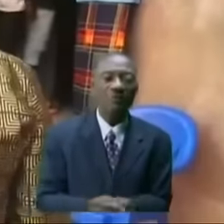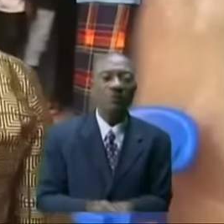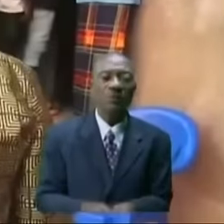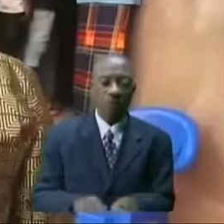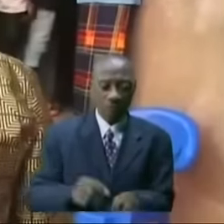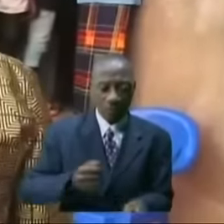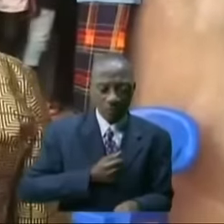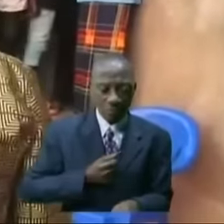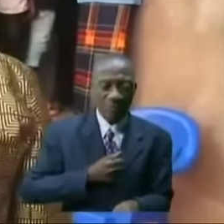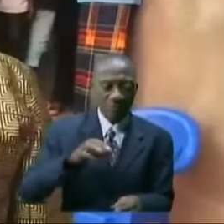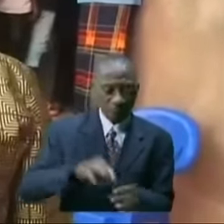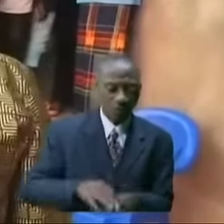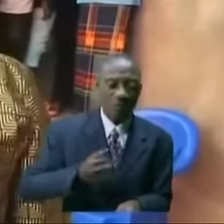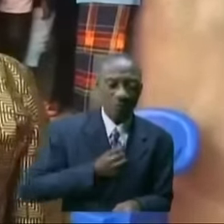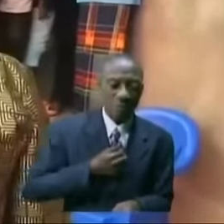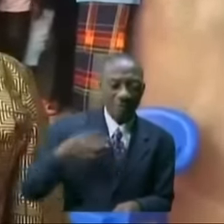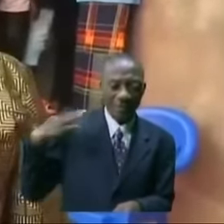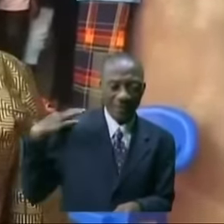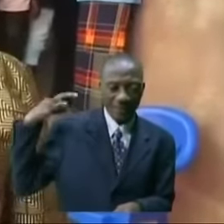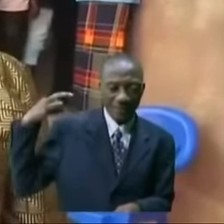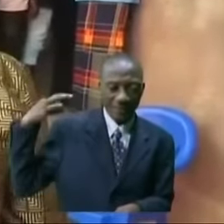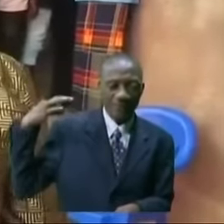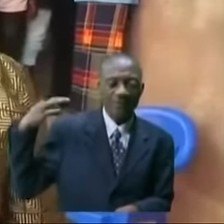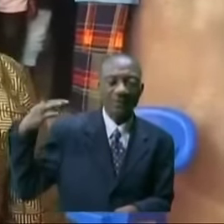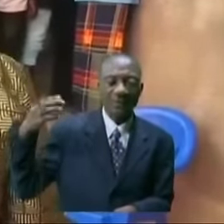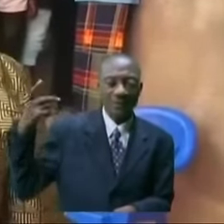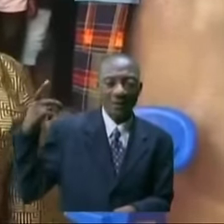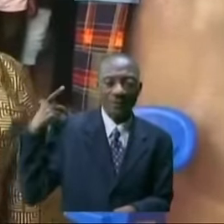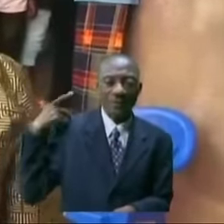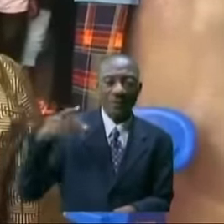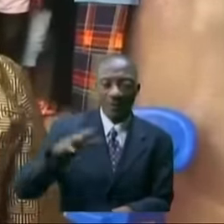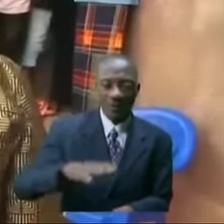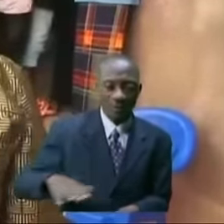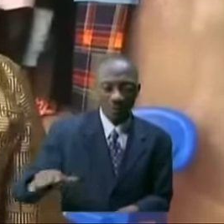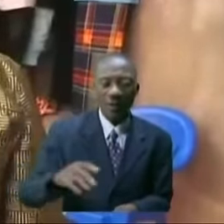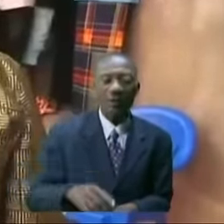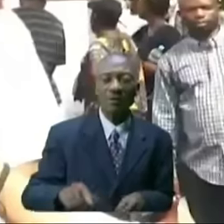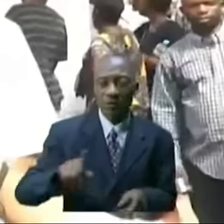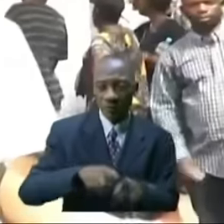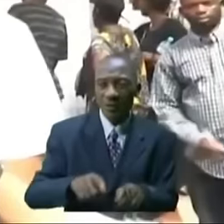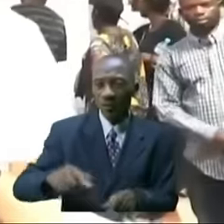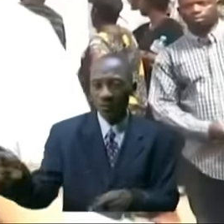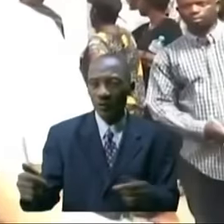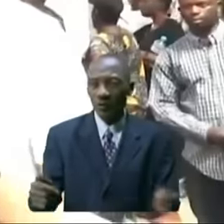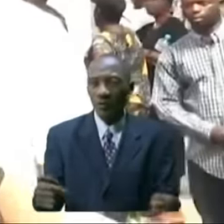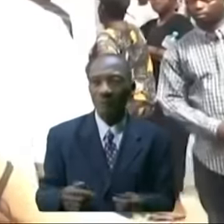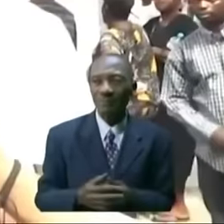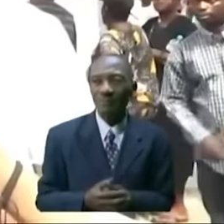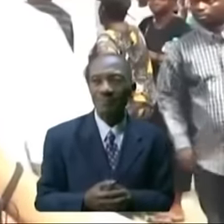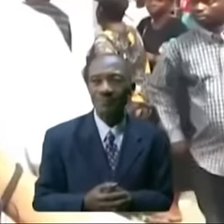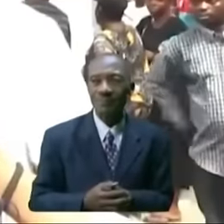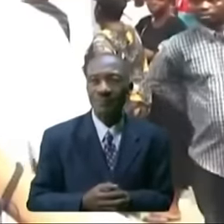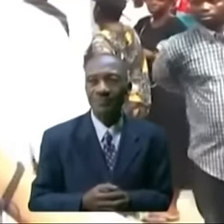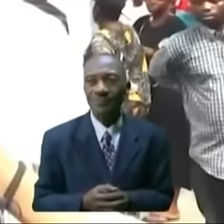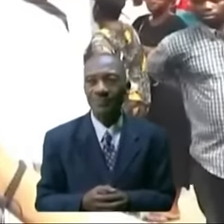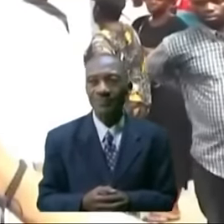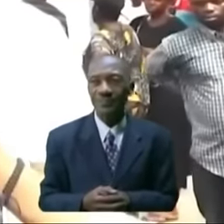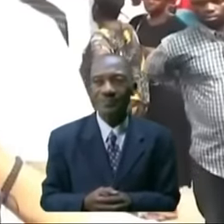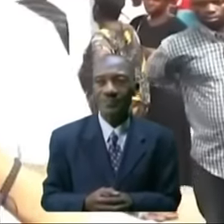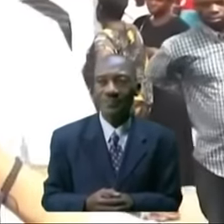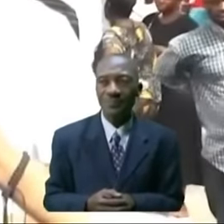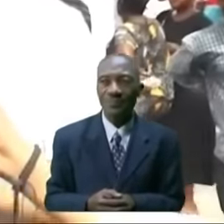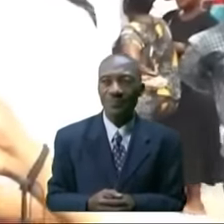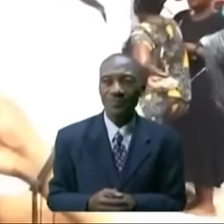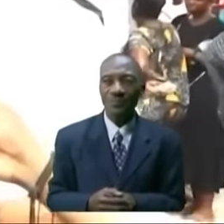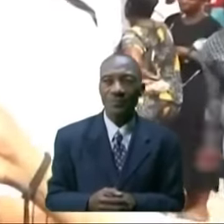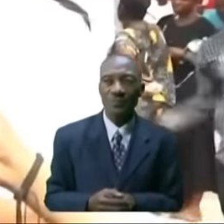autres membres de l'Union sacrée à tous les niveaux de ces élections. Je suis plutôt d'abord impressionné de